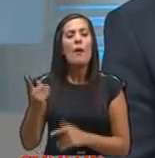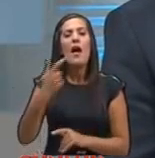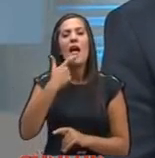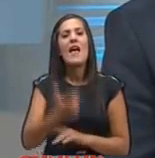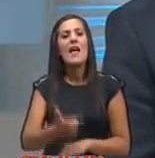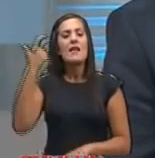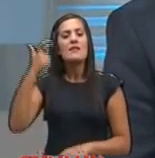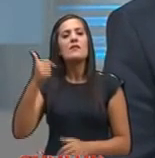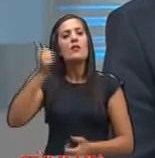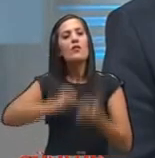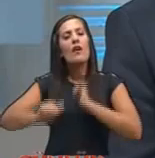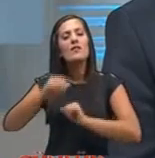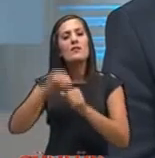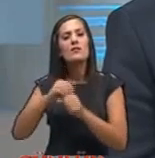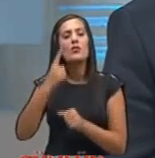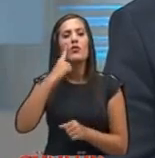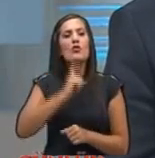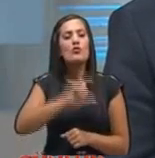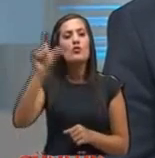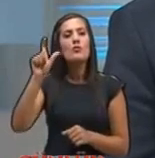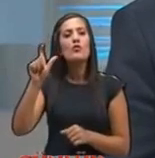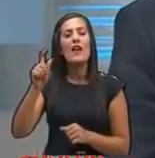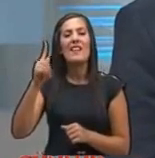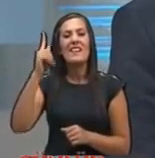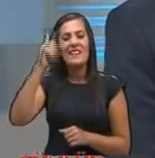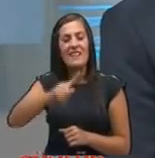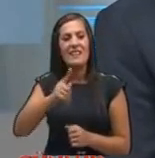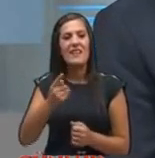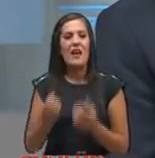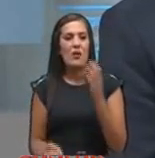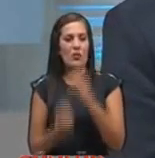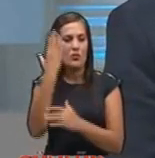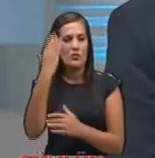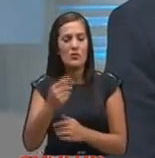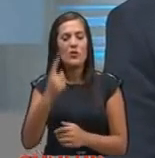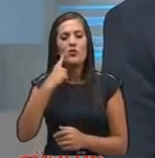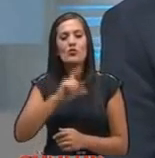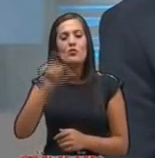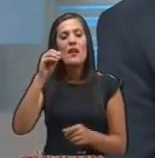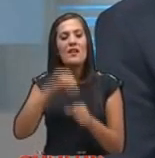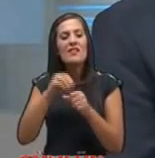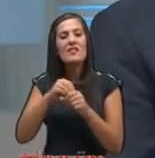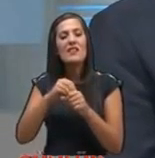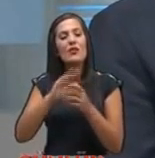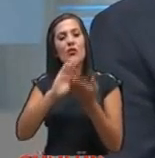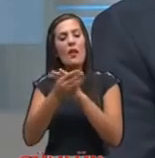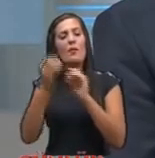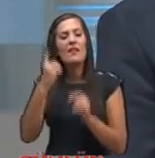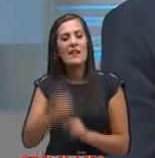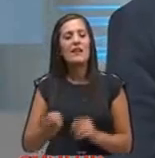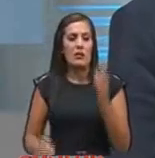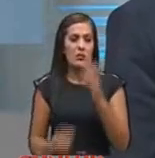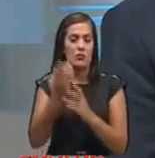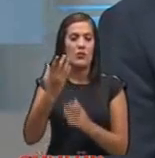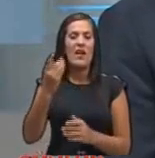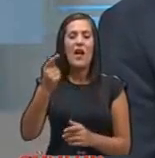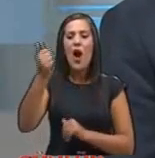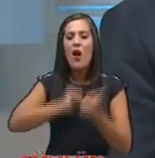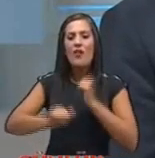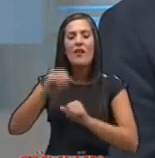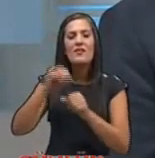yani Cumhuriyet döneminde kurulmuş, Cumhuriyet döneminin ilk yıllarında kurulmuş köklü konservatuarlar